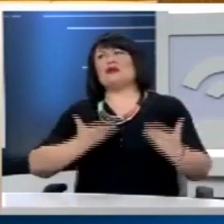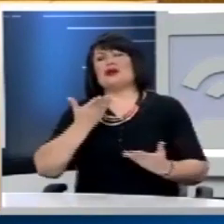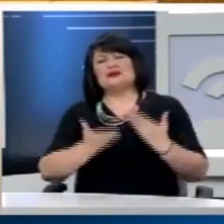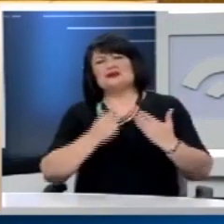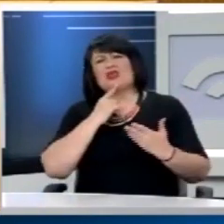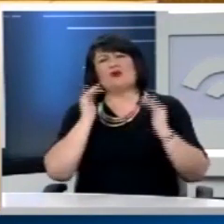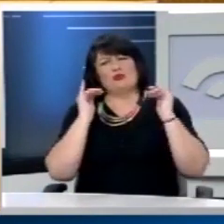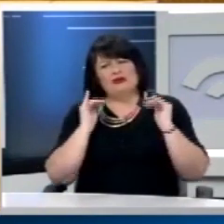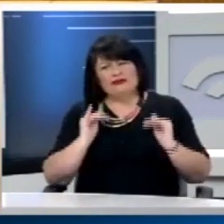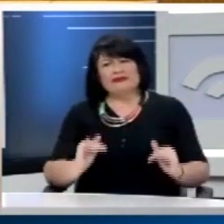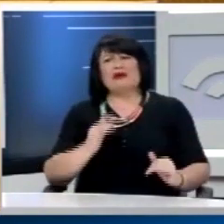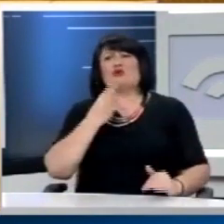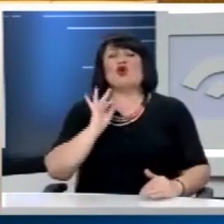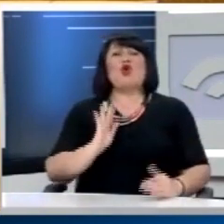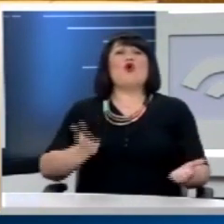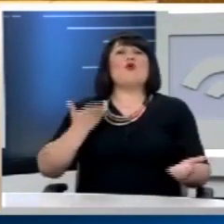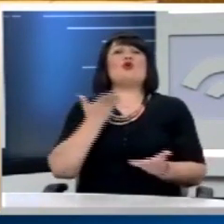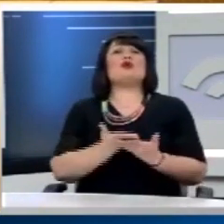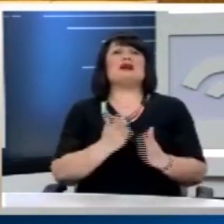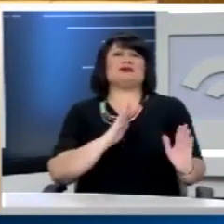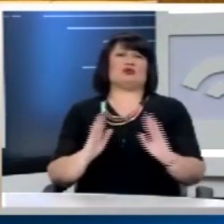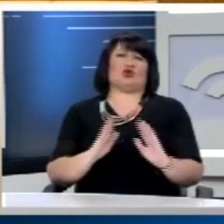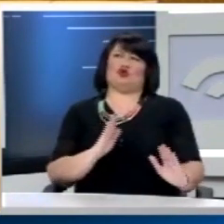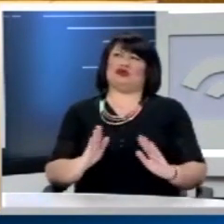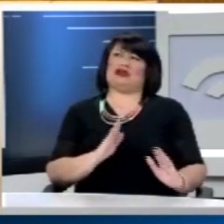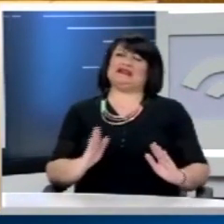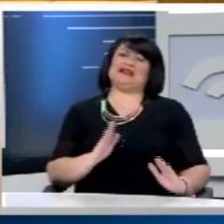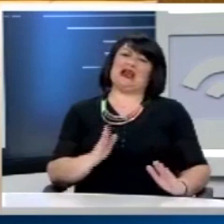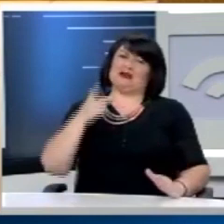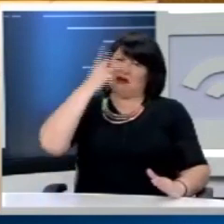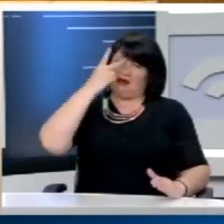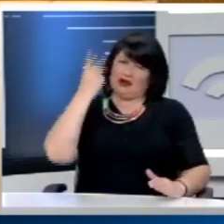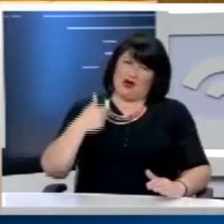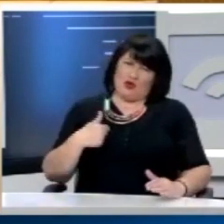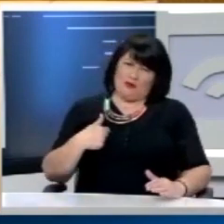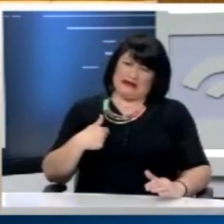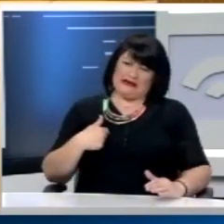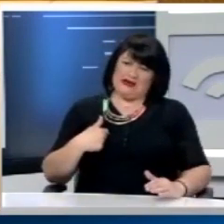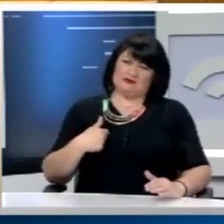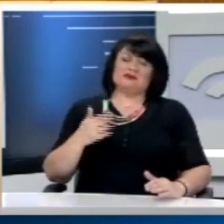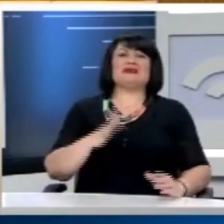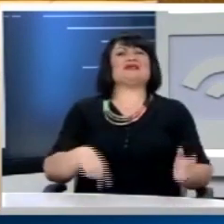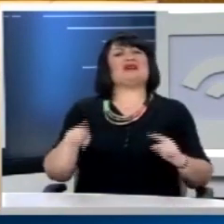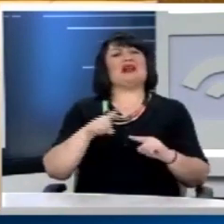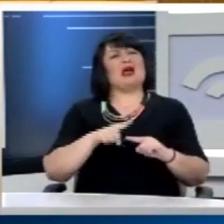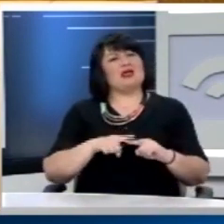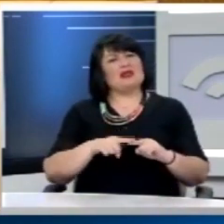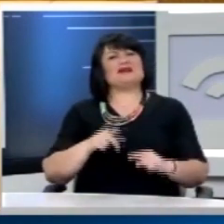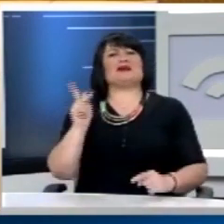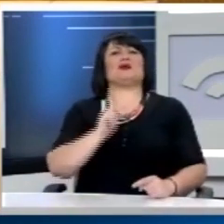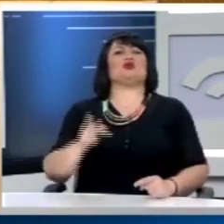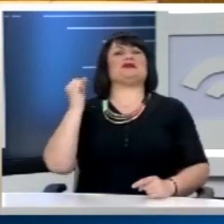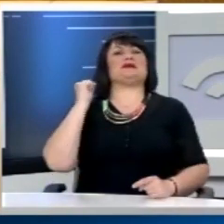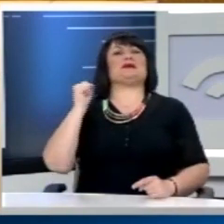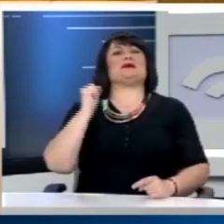επιμείνει, γιατί είναι προτάσεις που προστατεύουν τα κυριαρχικά δικαιώματα της χώρας μας, διευρύνουν τα κοινωνικά,